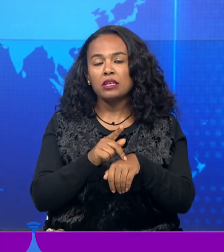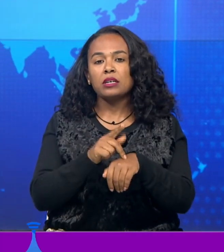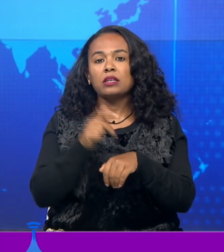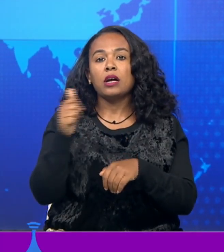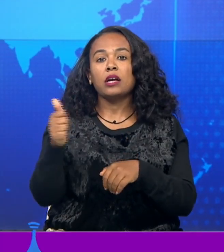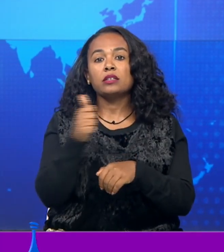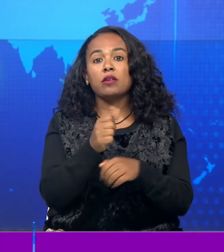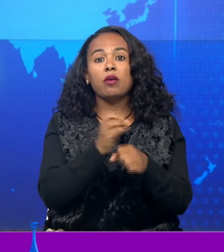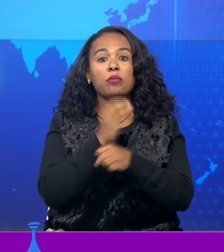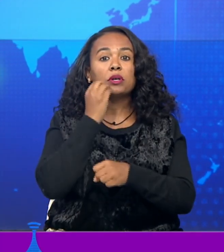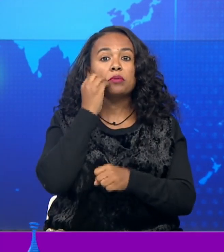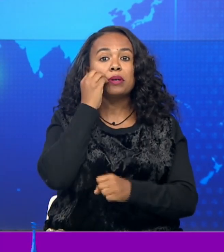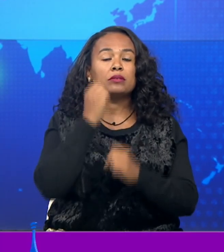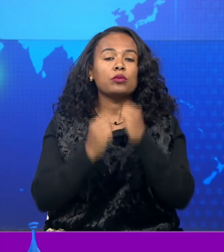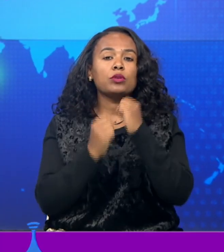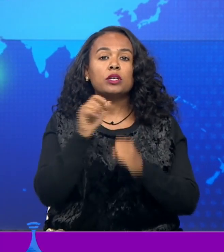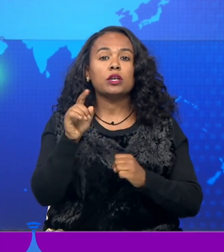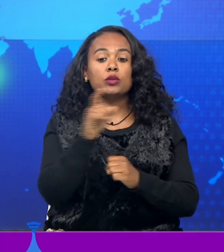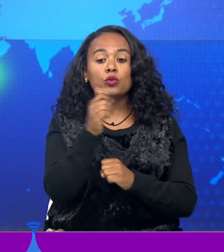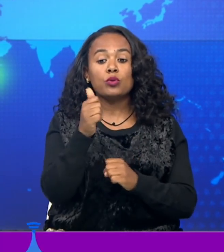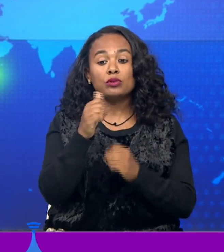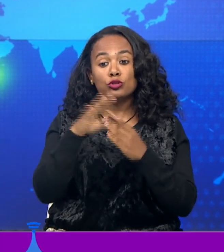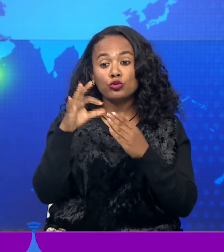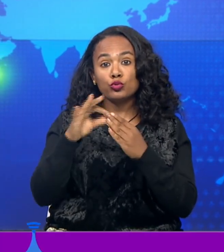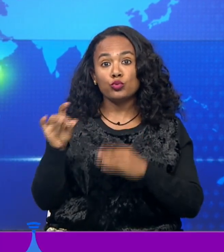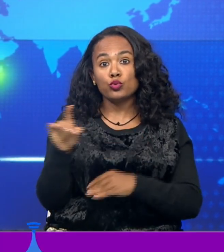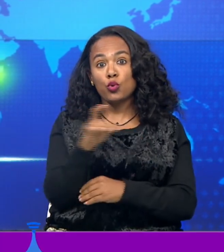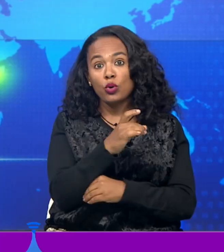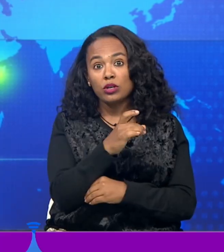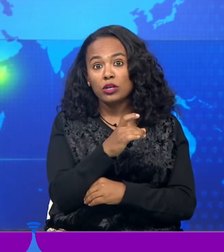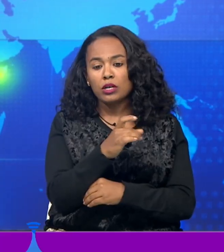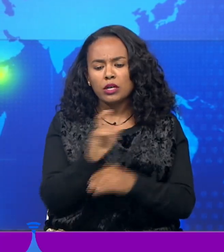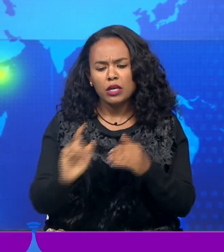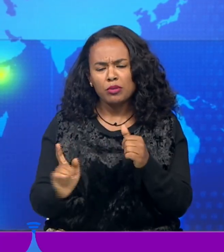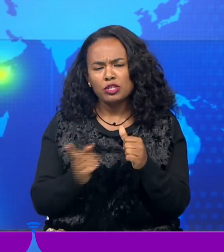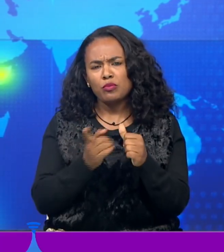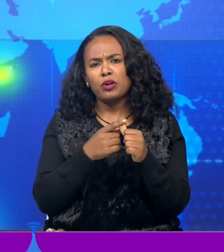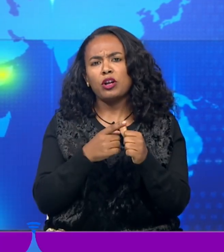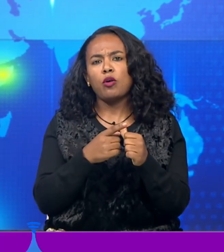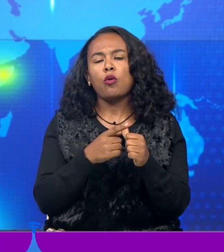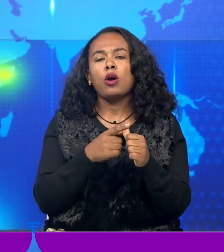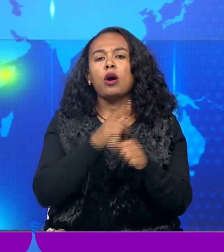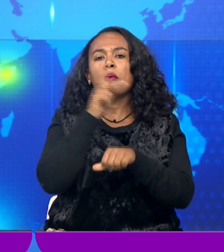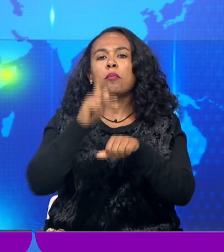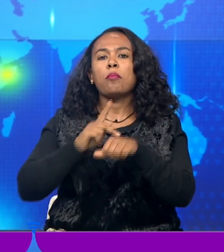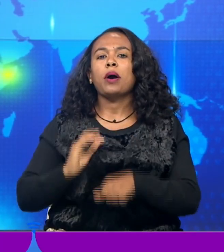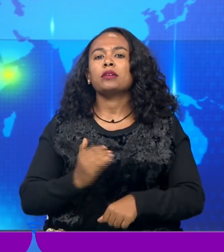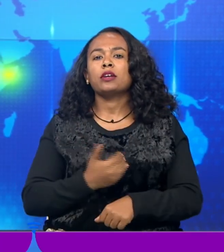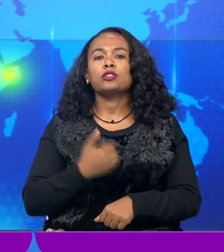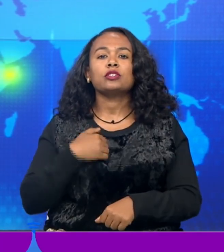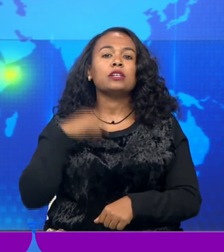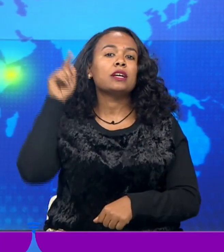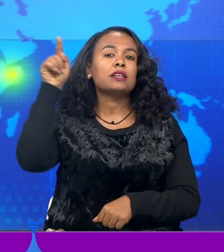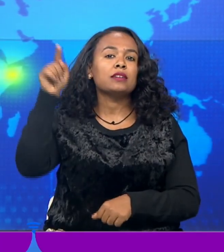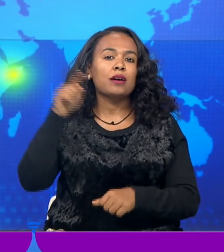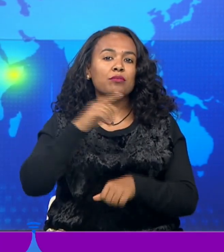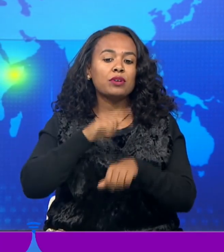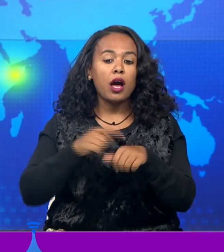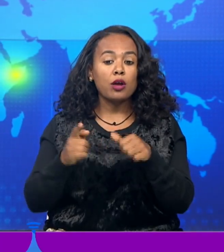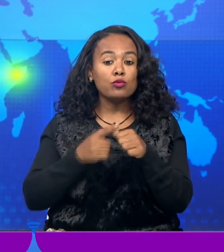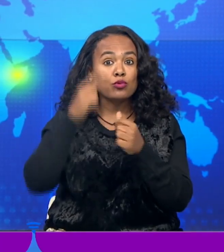አበባ ምክር ቤት ተወዳዳሪ እንደሆን ስታጭ የመጀመሪያውም ፓርቲያችን እኮ እኔን ለዛ ያጨኝ አንዱ